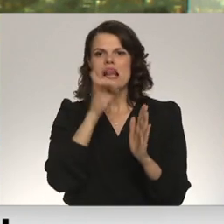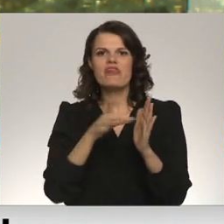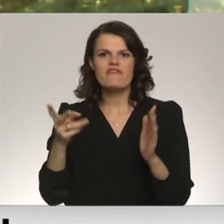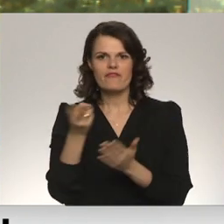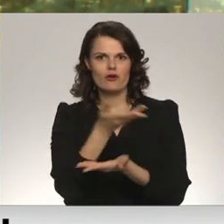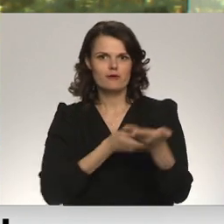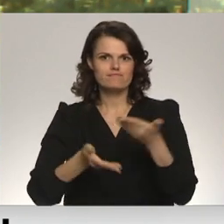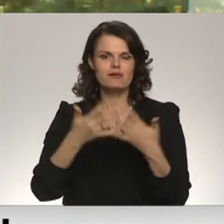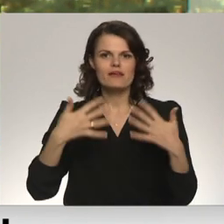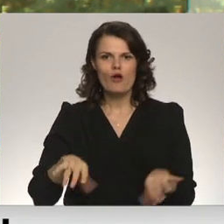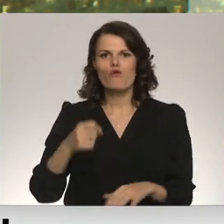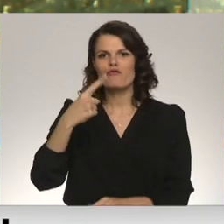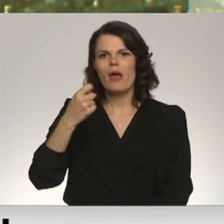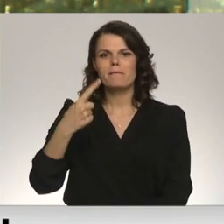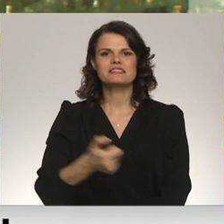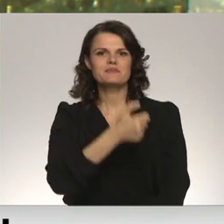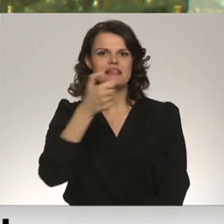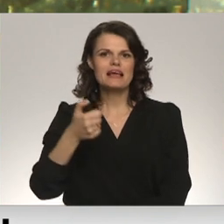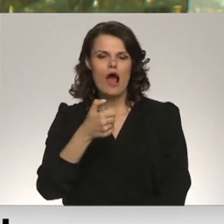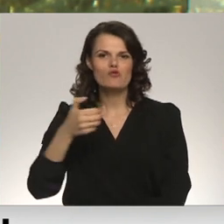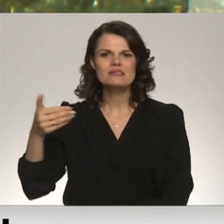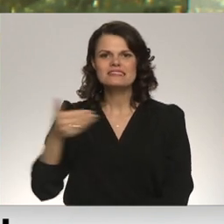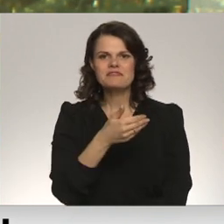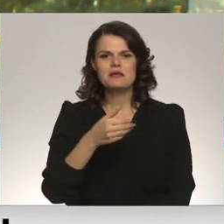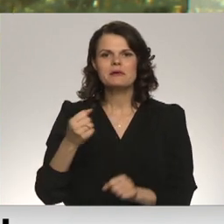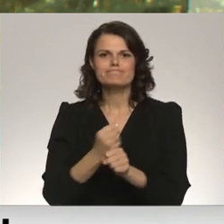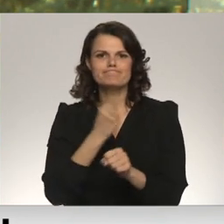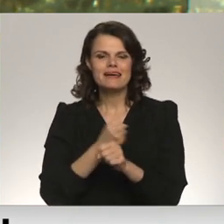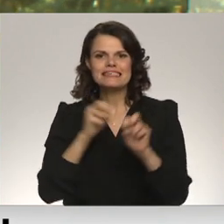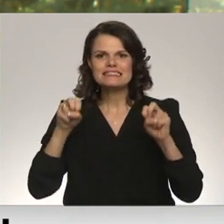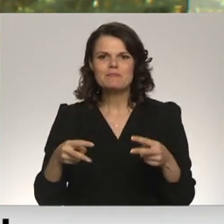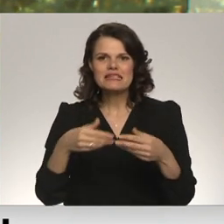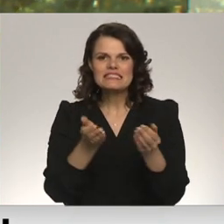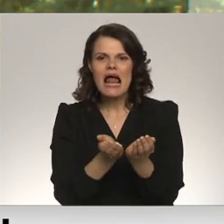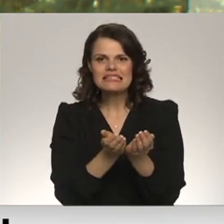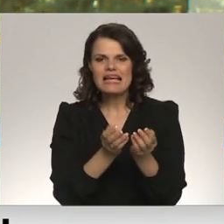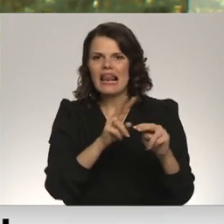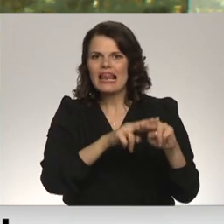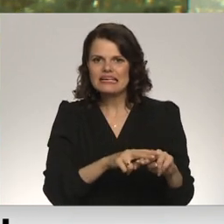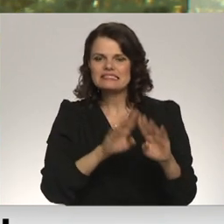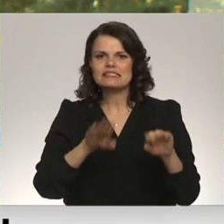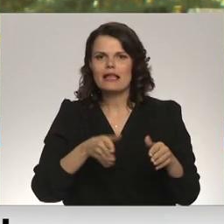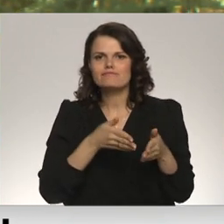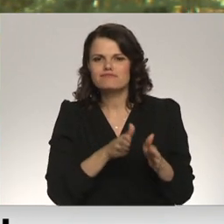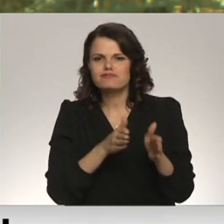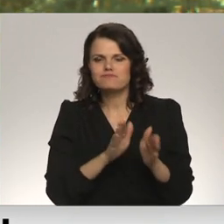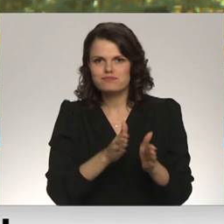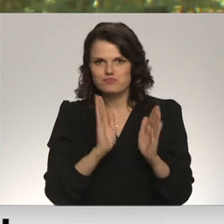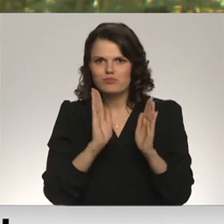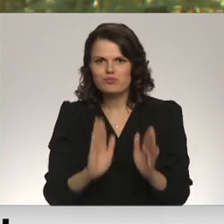11. Gadu zivīm tiek izgatavotas speciālas līgzdas, lai veicinātu nārstu. To ietekmē Daugavas ūdens līmeņa svārstības, kas